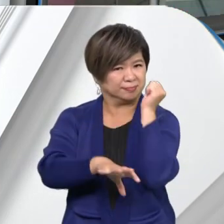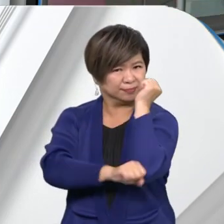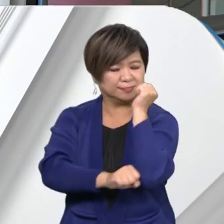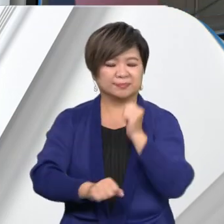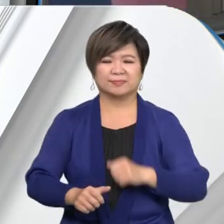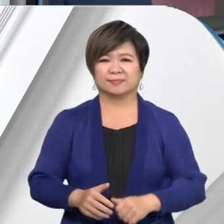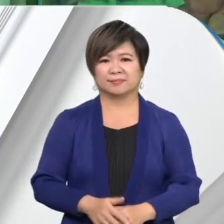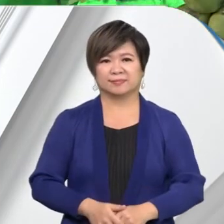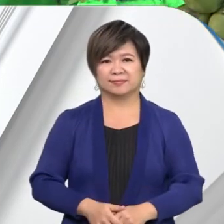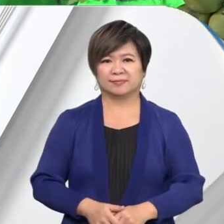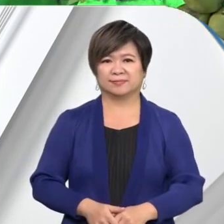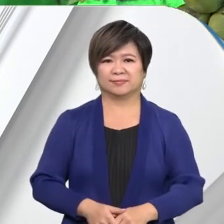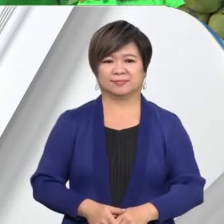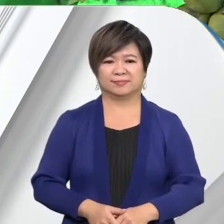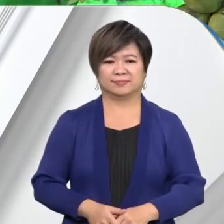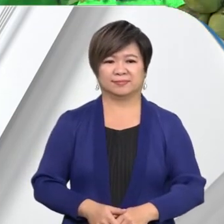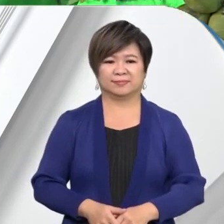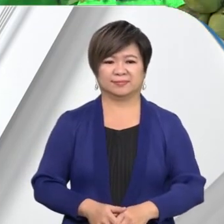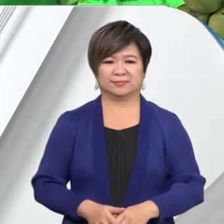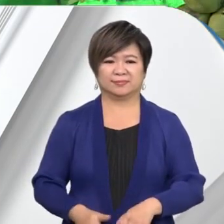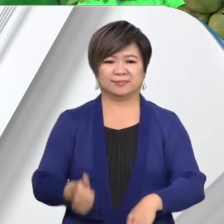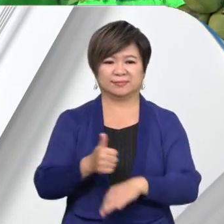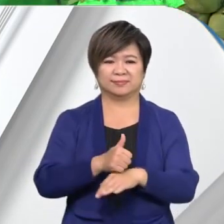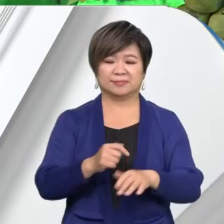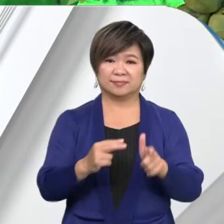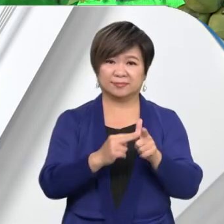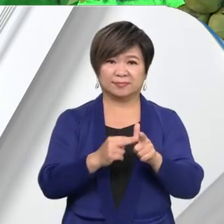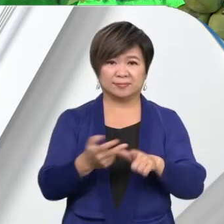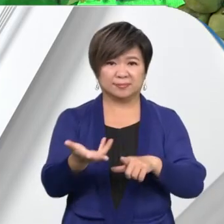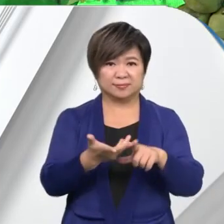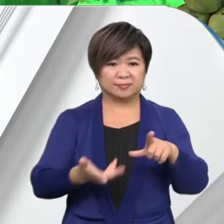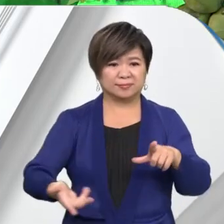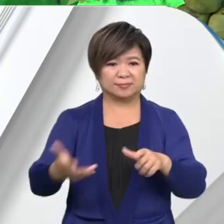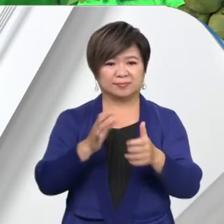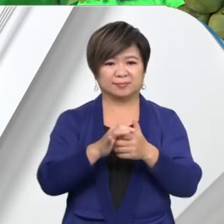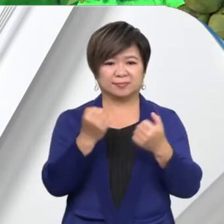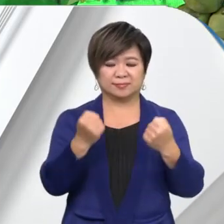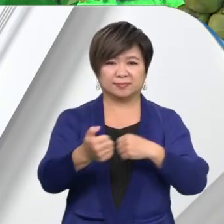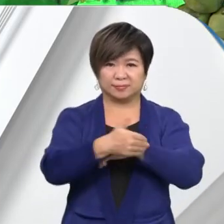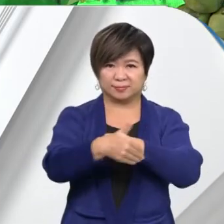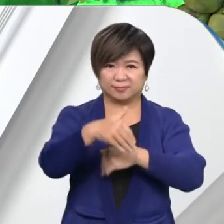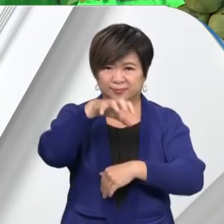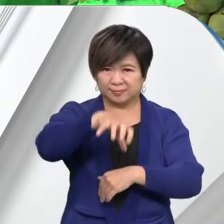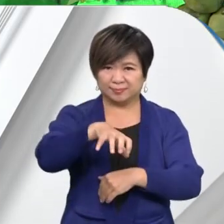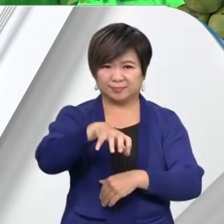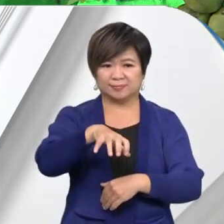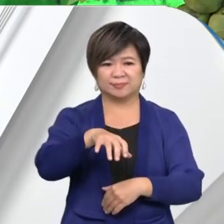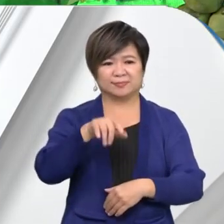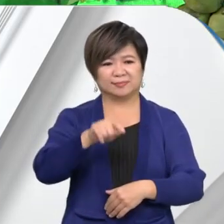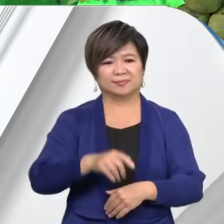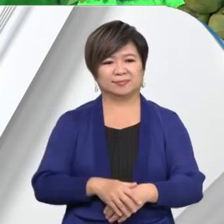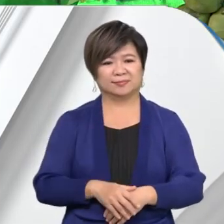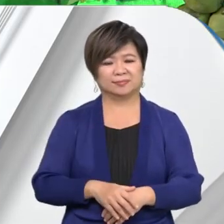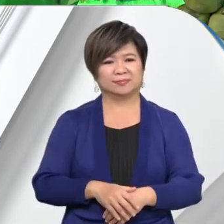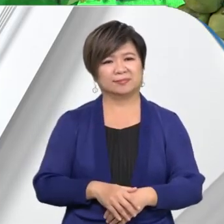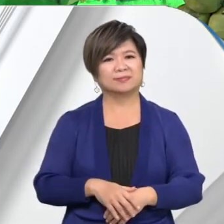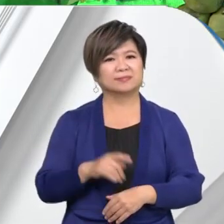的。 但是也得分看嘞，不是如何强化嘞，总体。